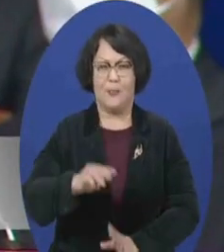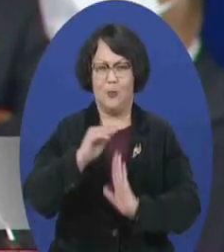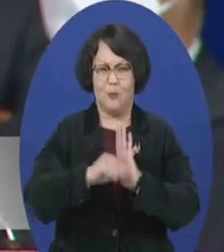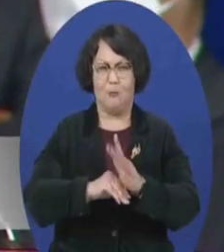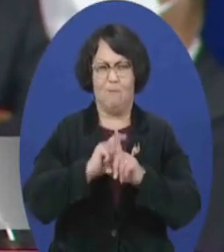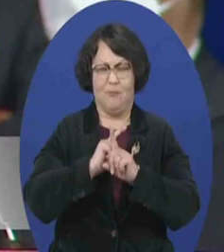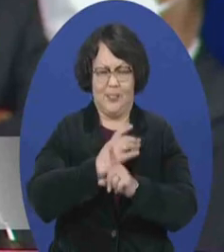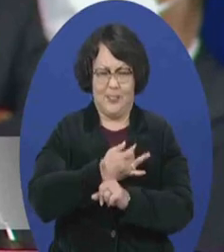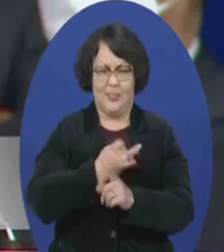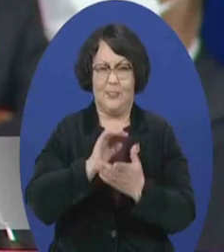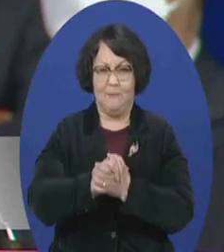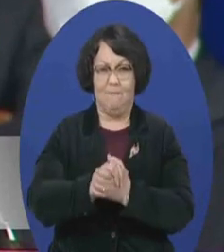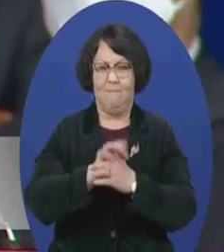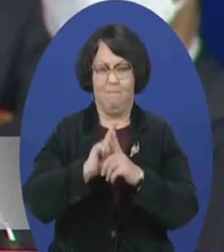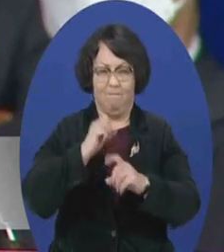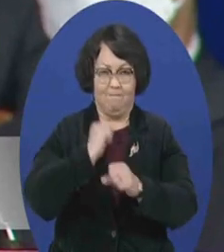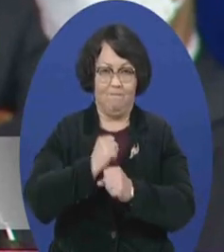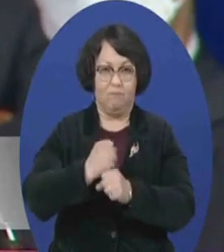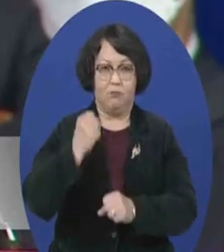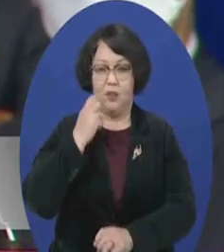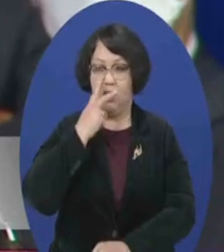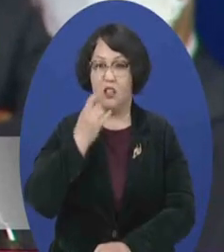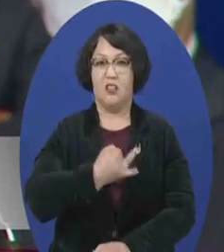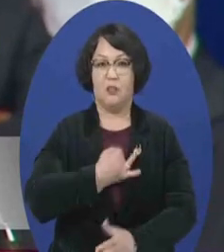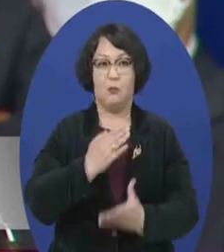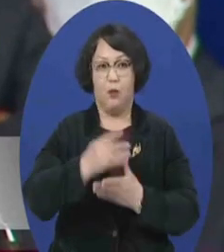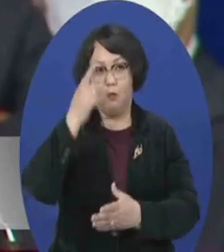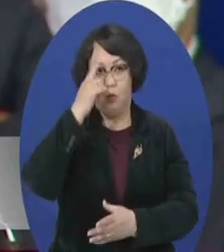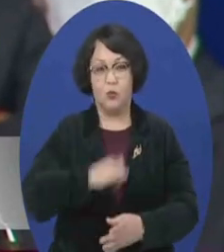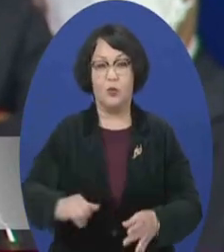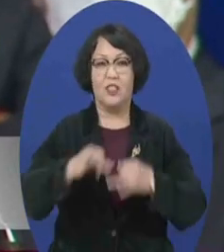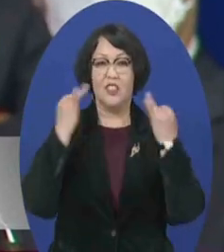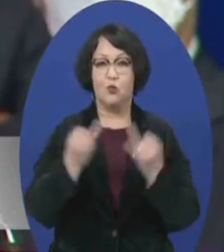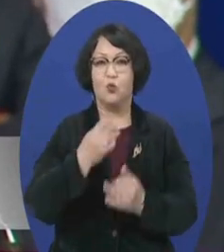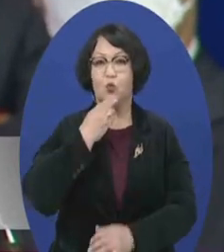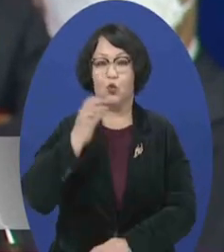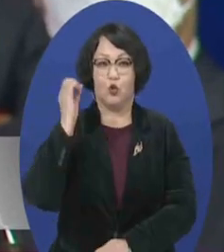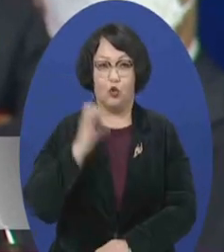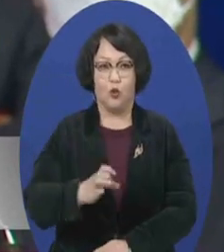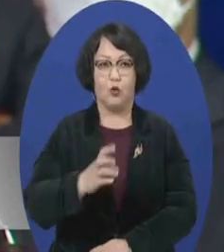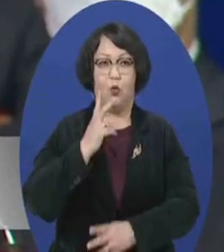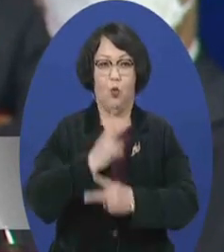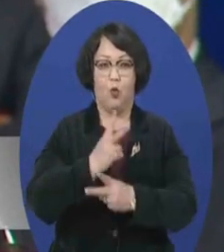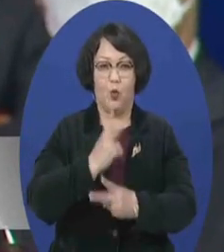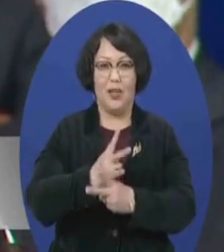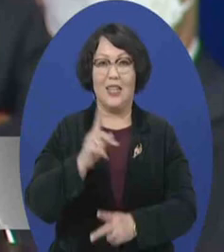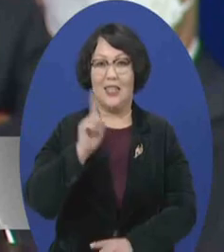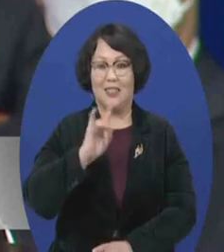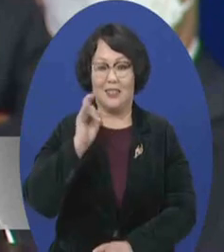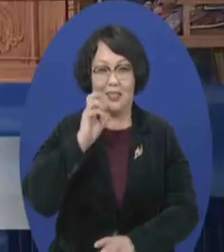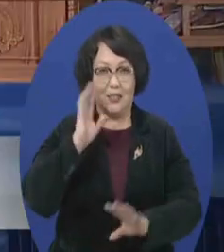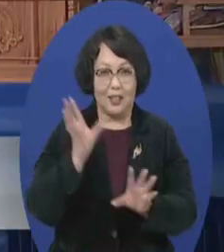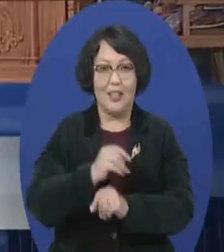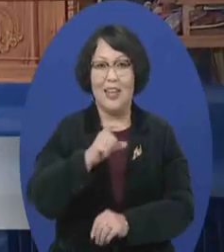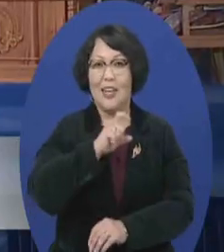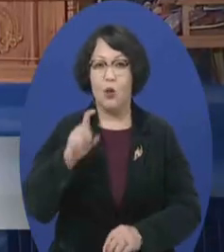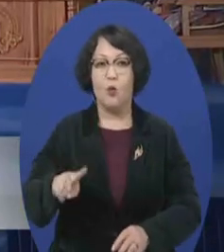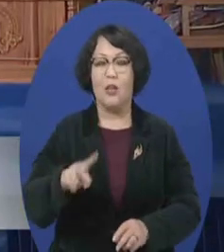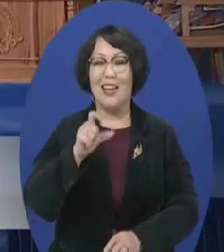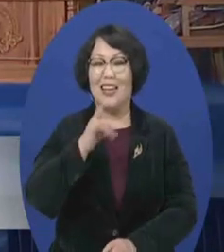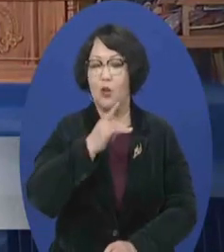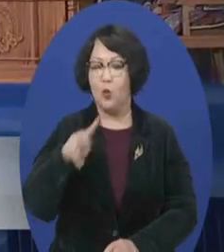зүтгэнэгдэхэд итгэлтэй байна. Монгол улсын их хурл шударгас хуулийн засаглал эрүүл нийгмийг